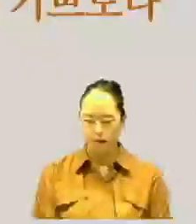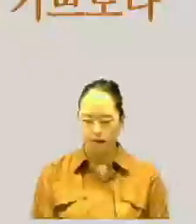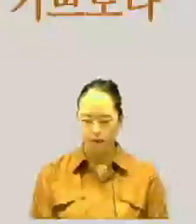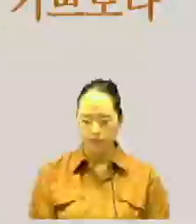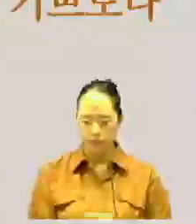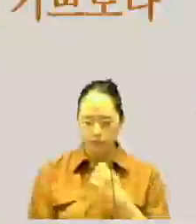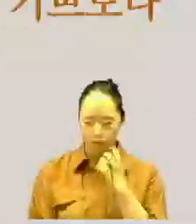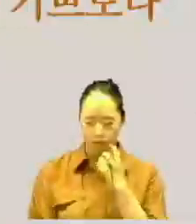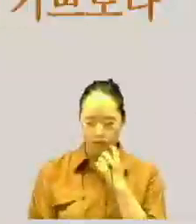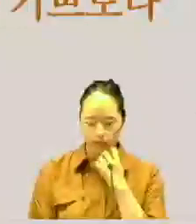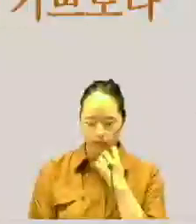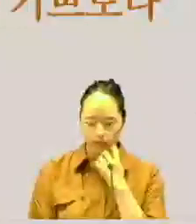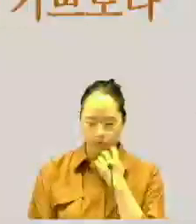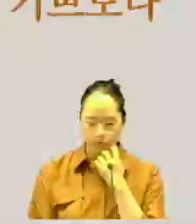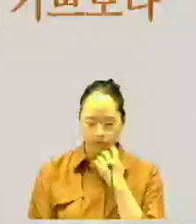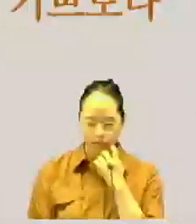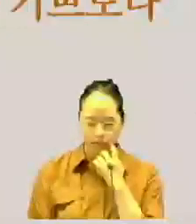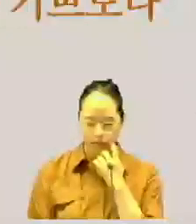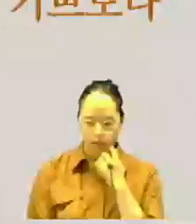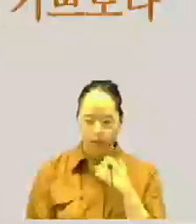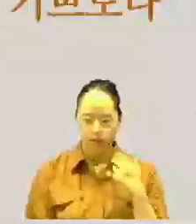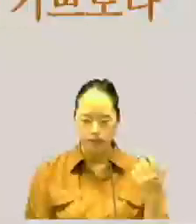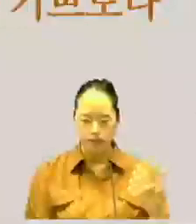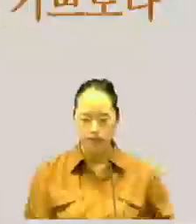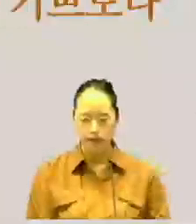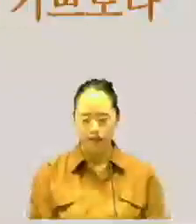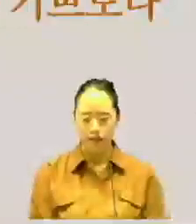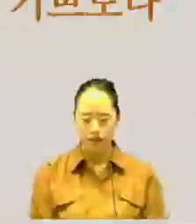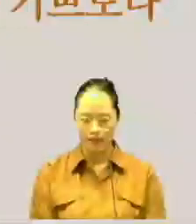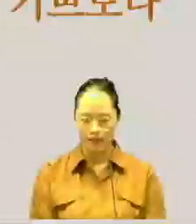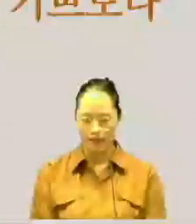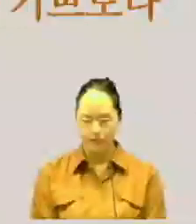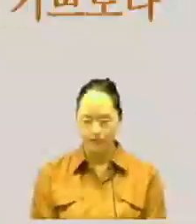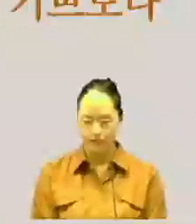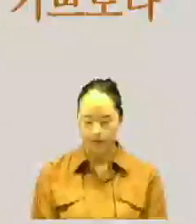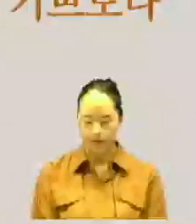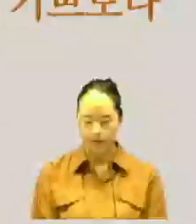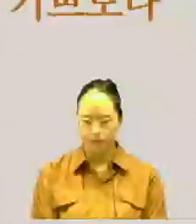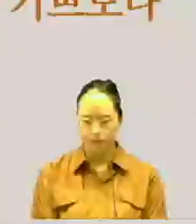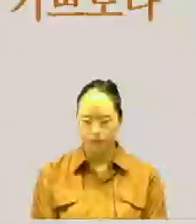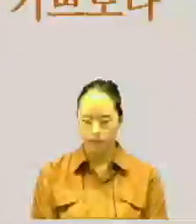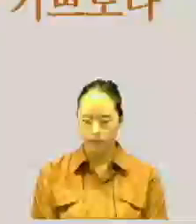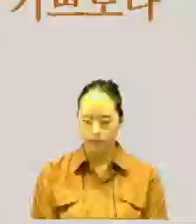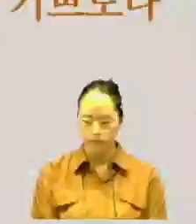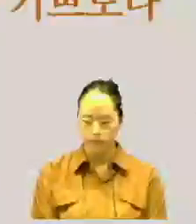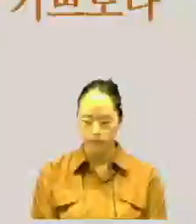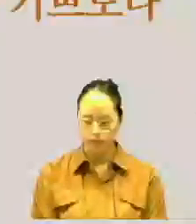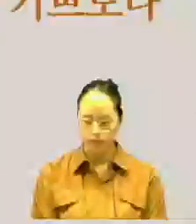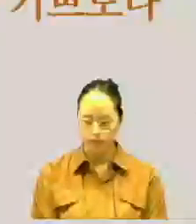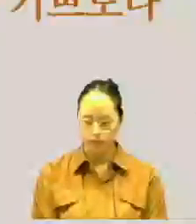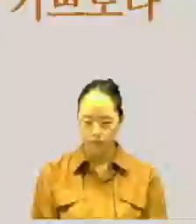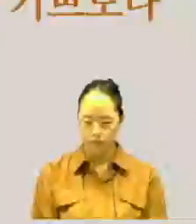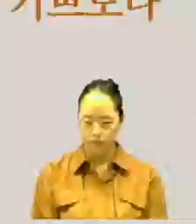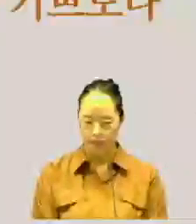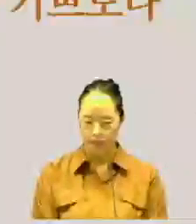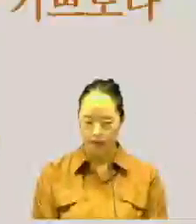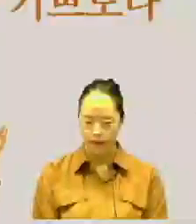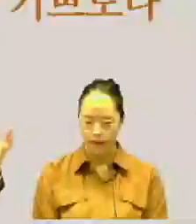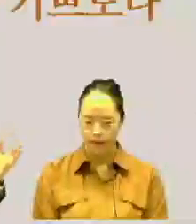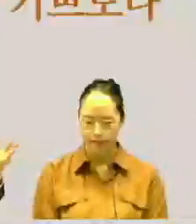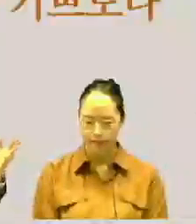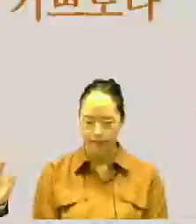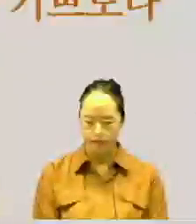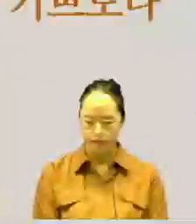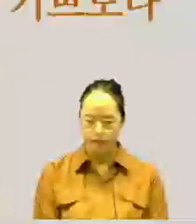然后诗篇126篇也是以这件事件为这个基础呢写